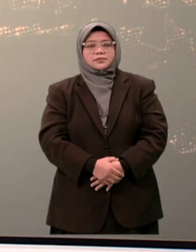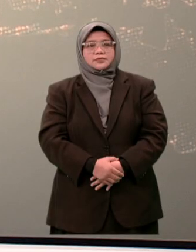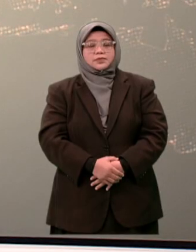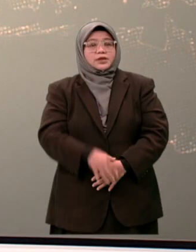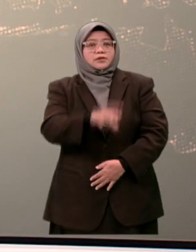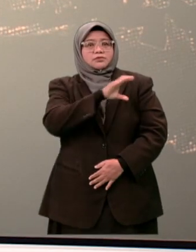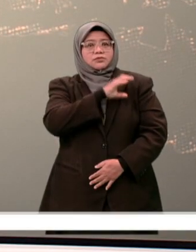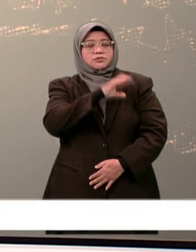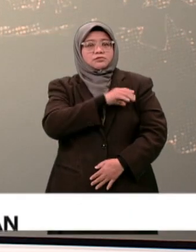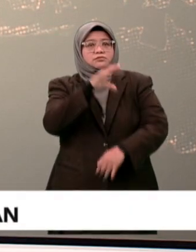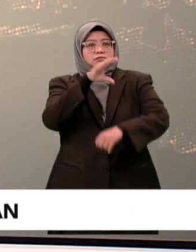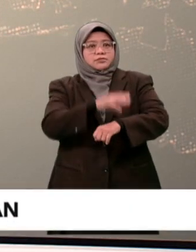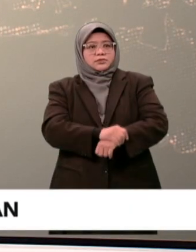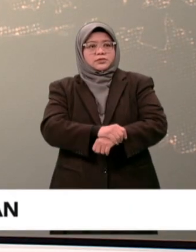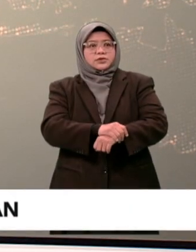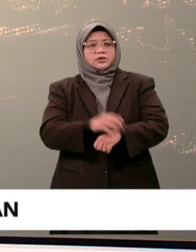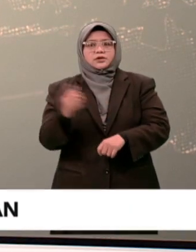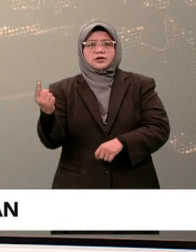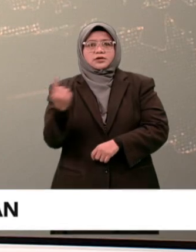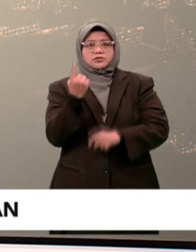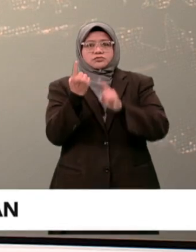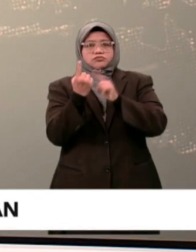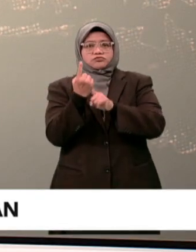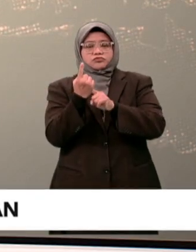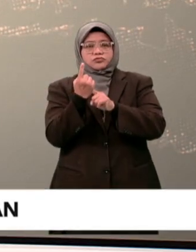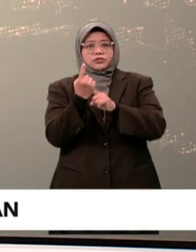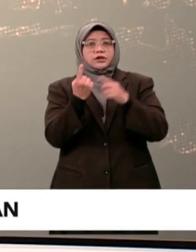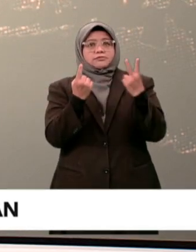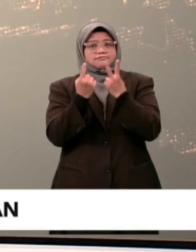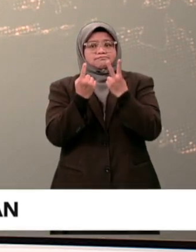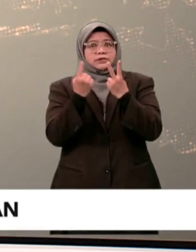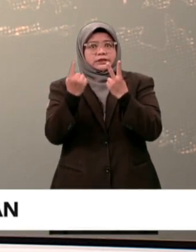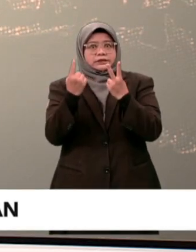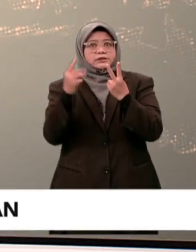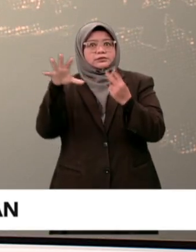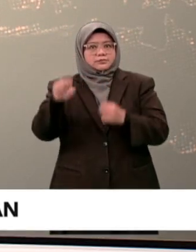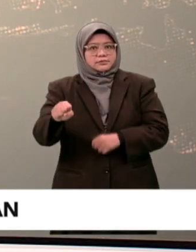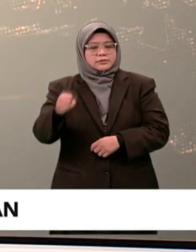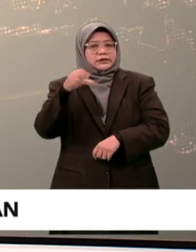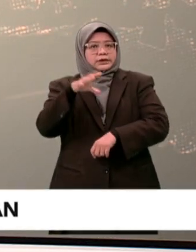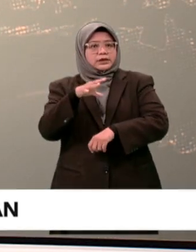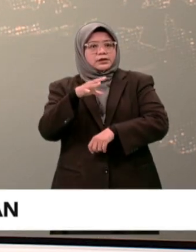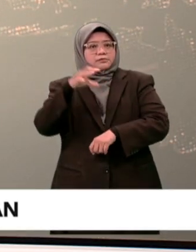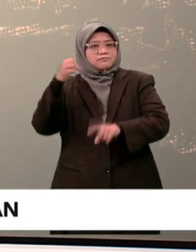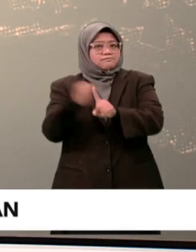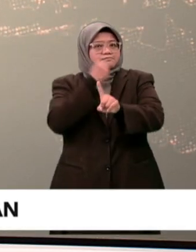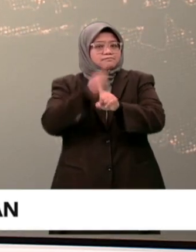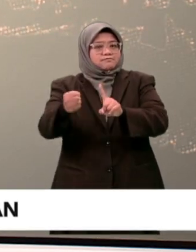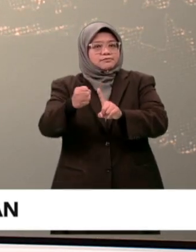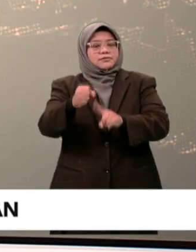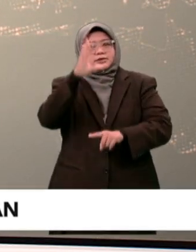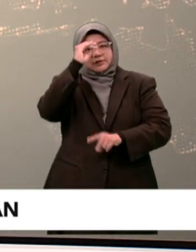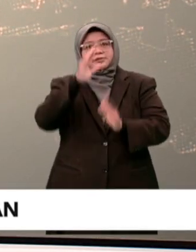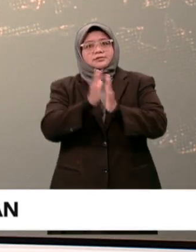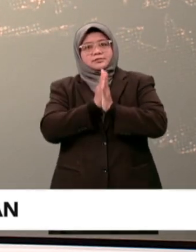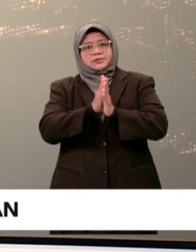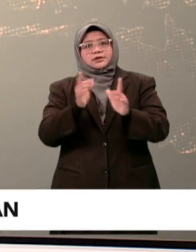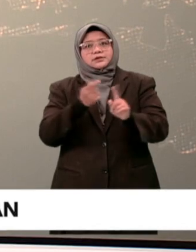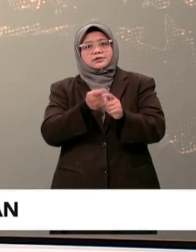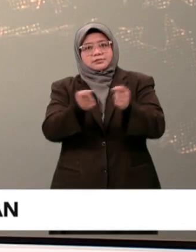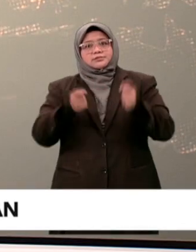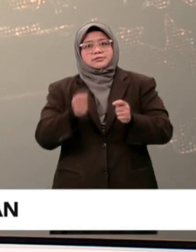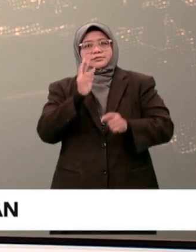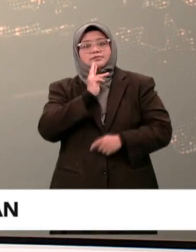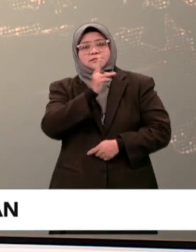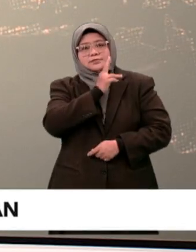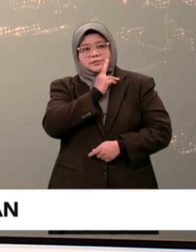menahan seorang daripada tiga suspek yang dipercayai memukul seorang lelaki warga Myanmar di sebuah kedai makan